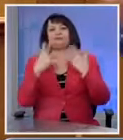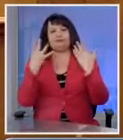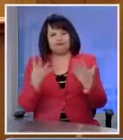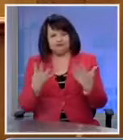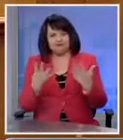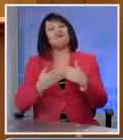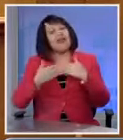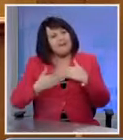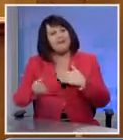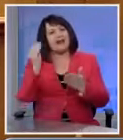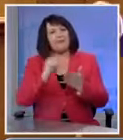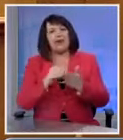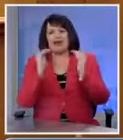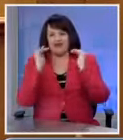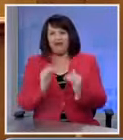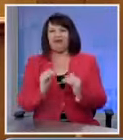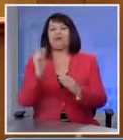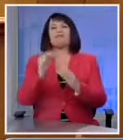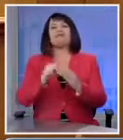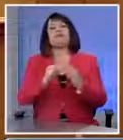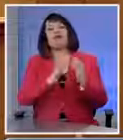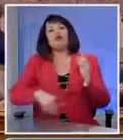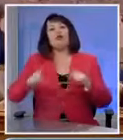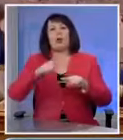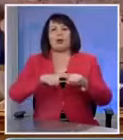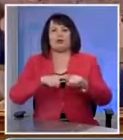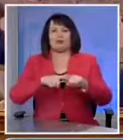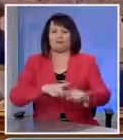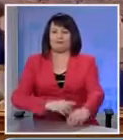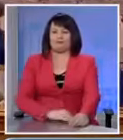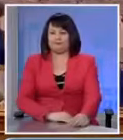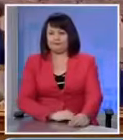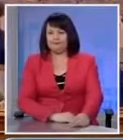το 2019 με την ψήφο του ελληνικού λαού.